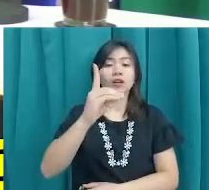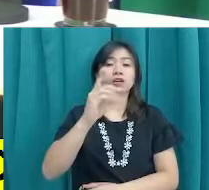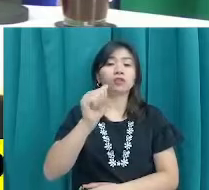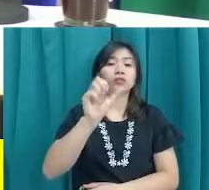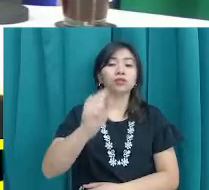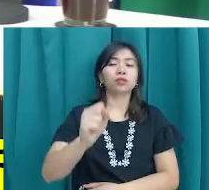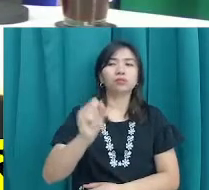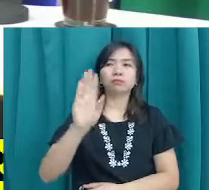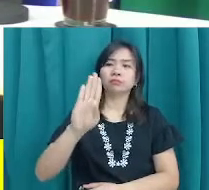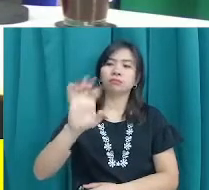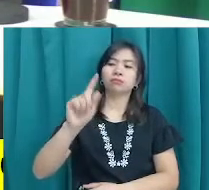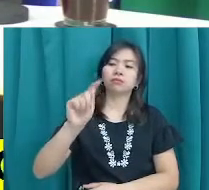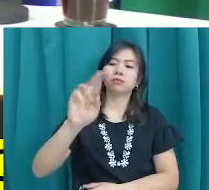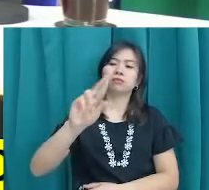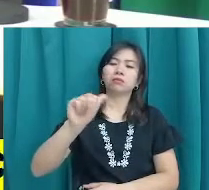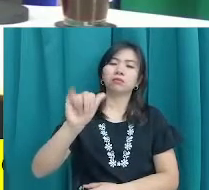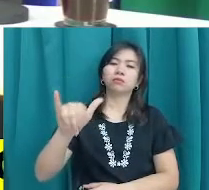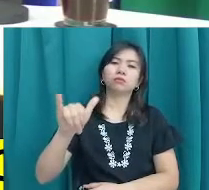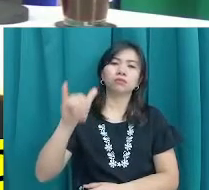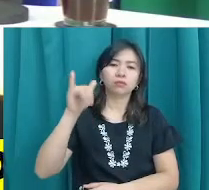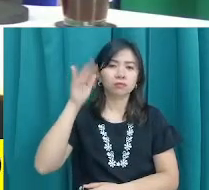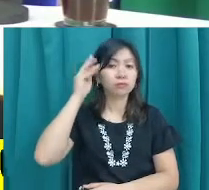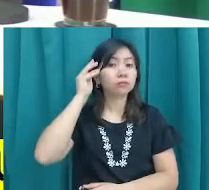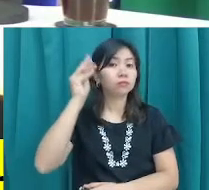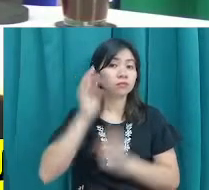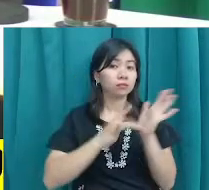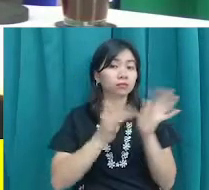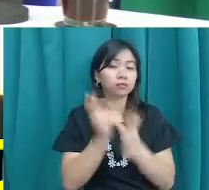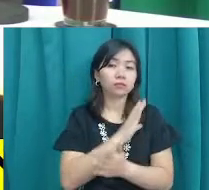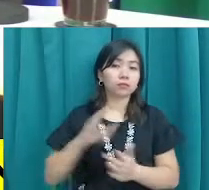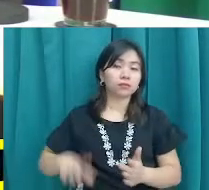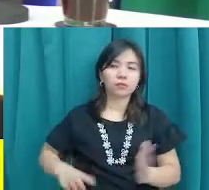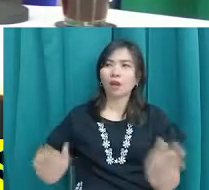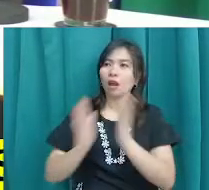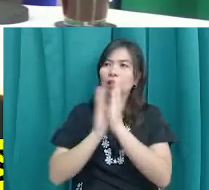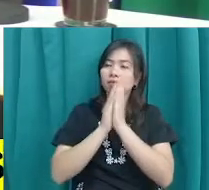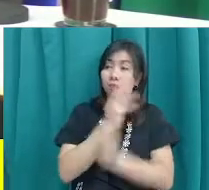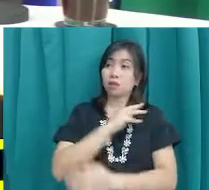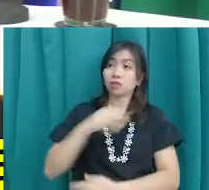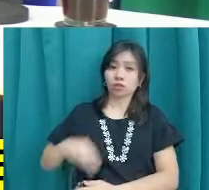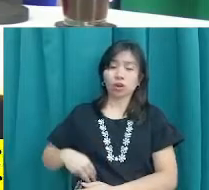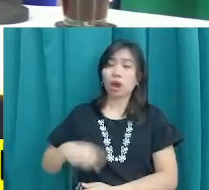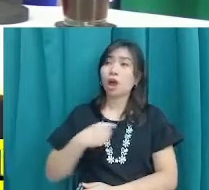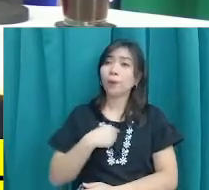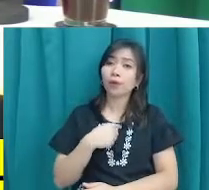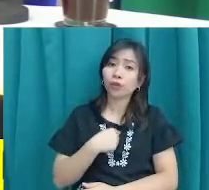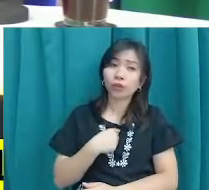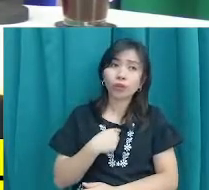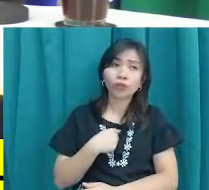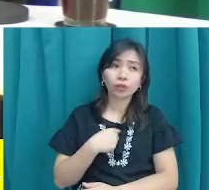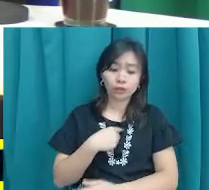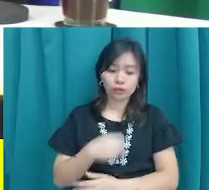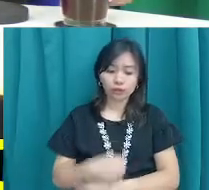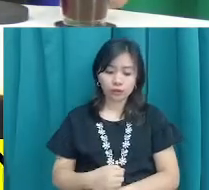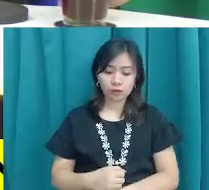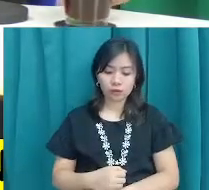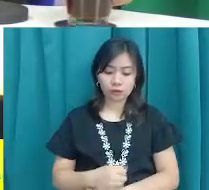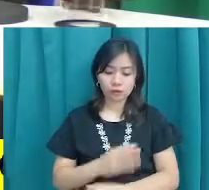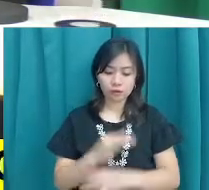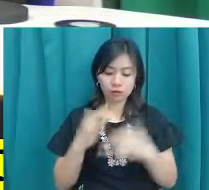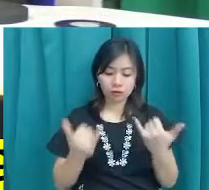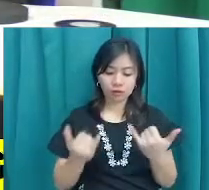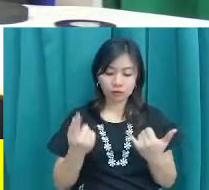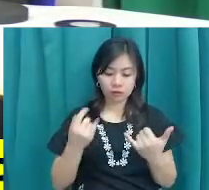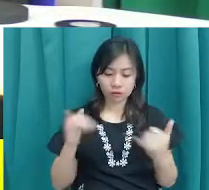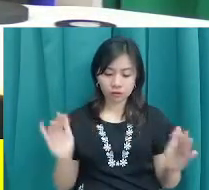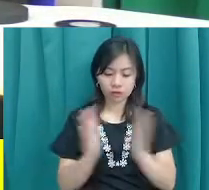said, Master, is it I? You see? Tanong nung marami, nung nagtanong sila, Lord, Panginoon.